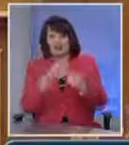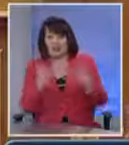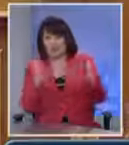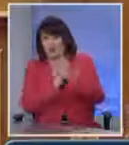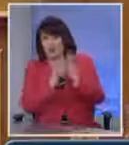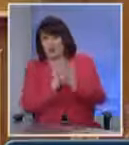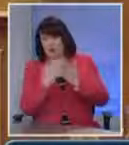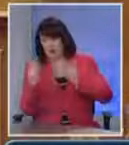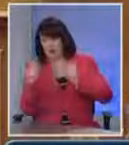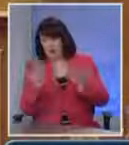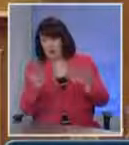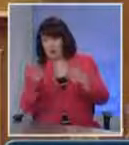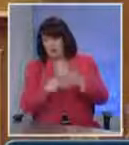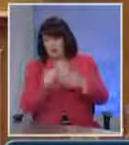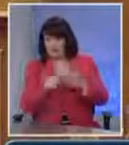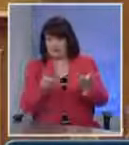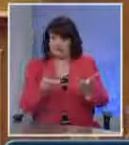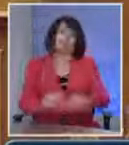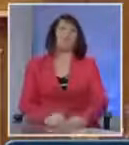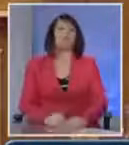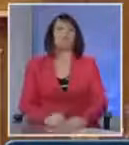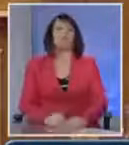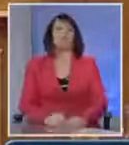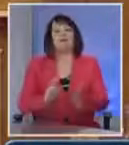μας. Και το παρουσιάζεται ως βήμα